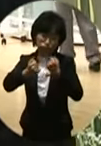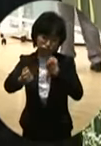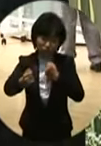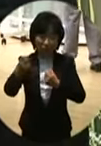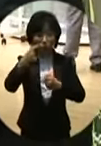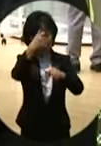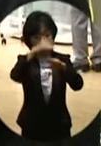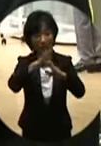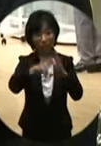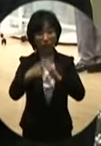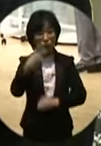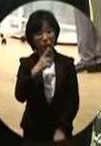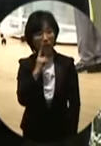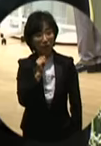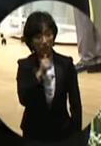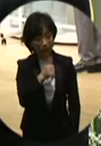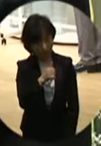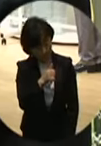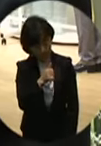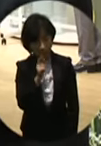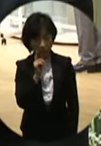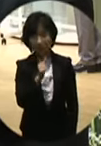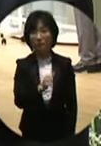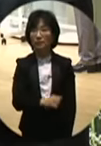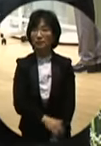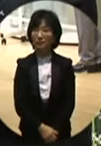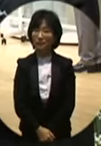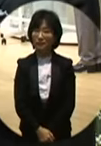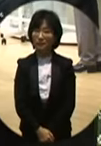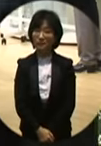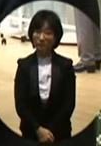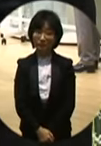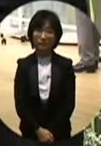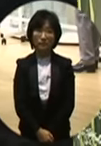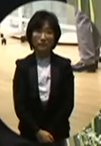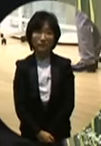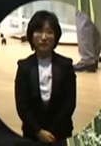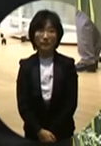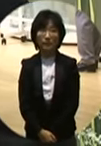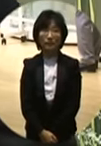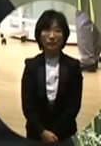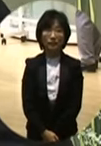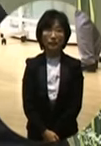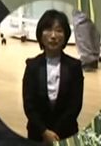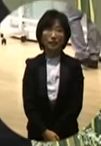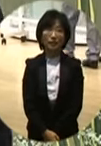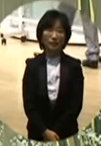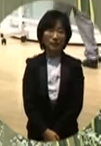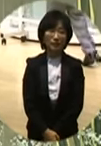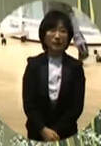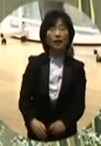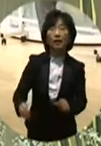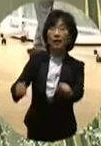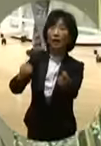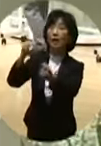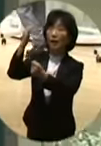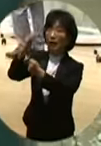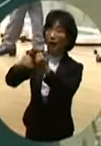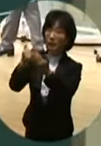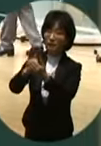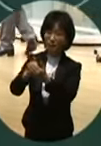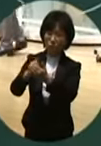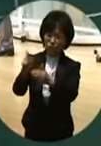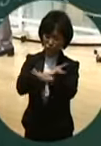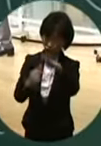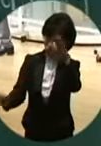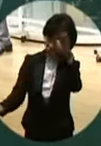well all night, still you're sleepy at church. 우리가 모르고 있는 거 하나님은 최고의 응답을 전도자에게 주셨다. So